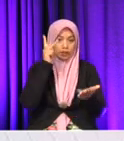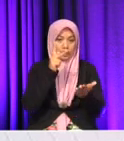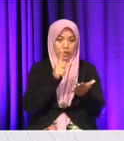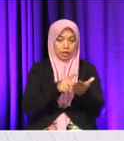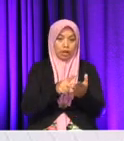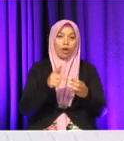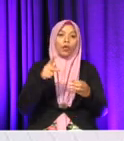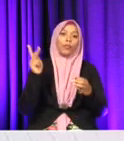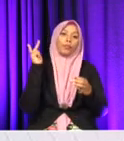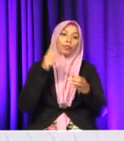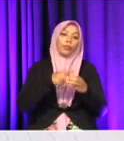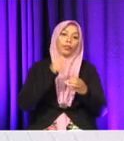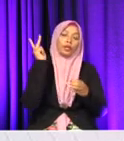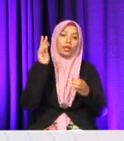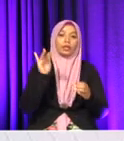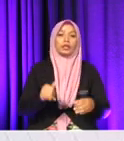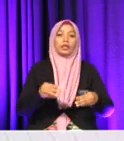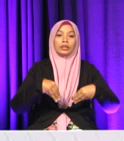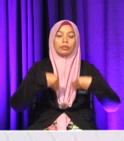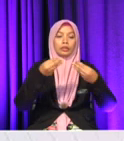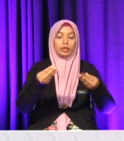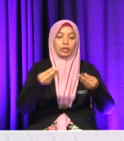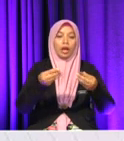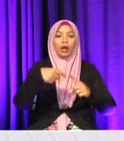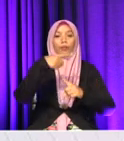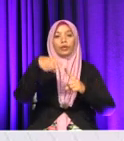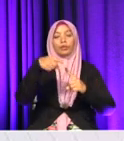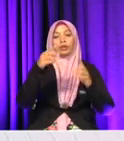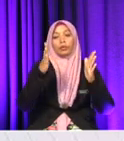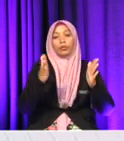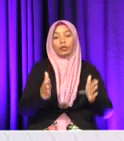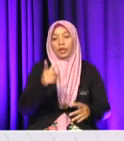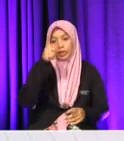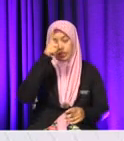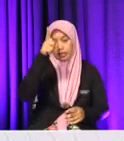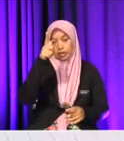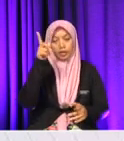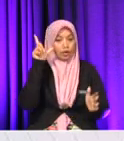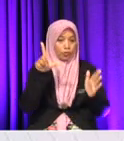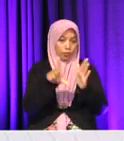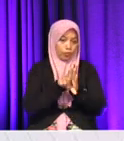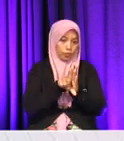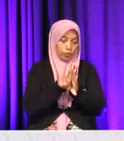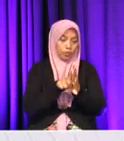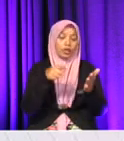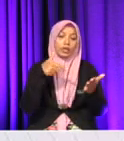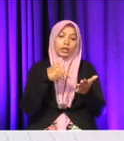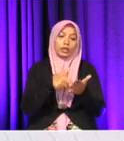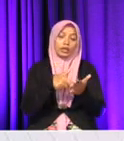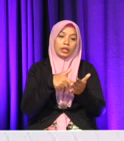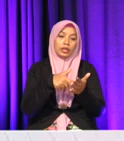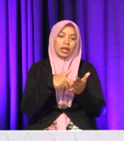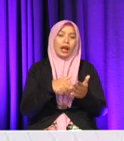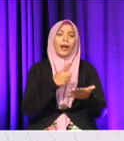ditawarkan Oke jadi apabila audien kita melihat kepada logo ini memiliki tahu apakah keunikan yang